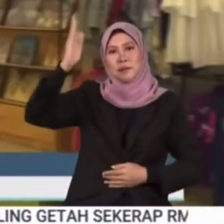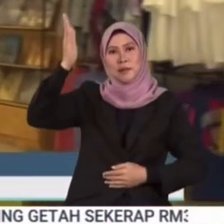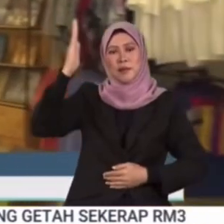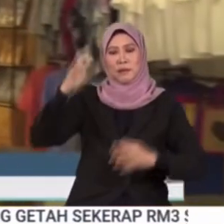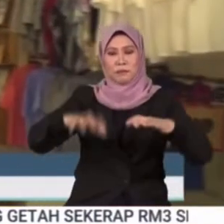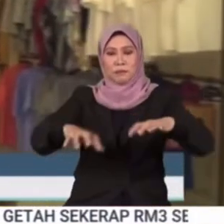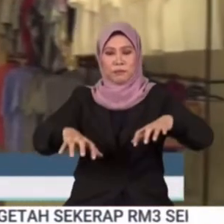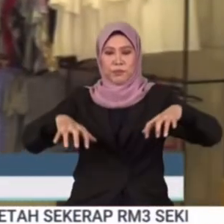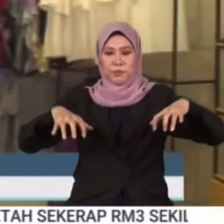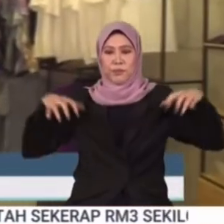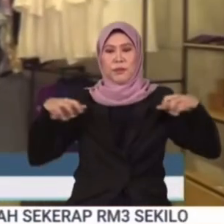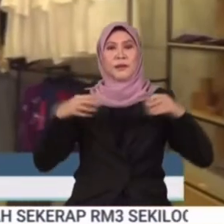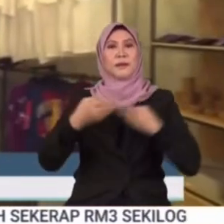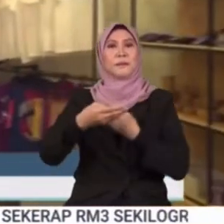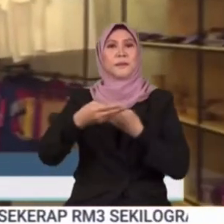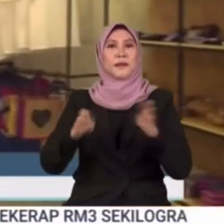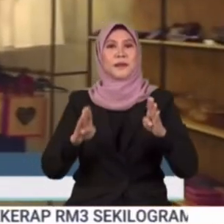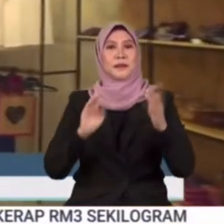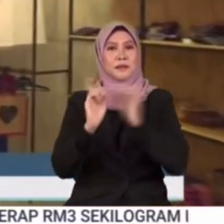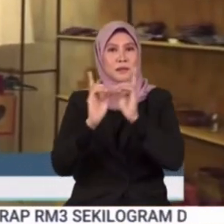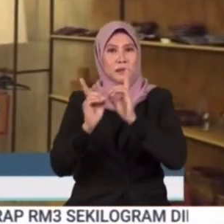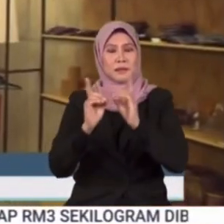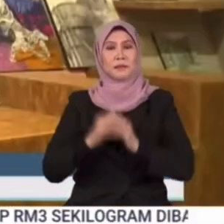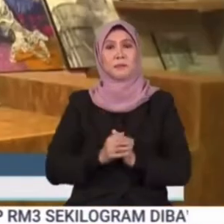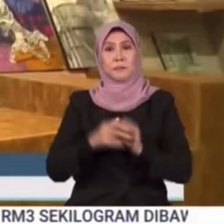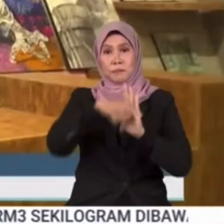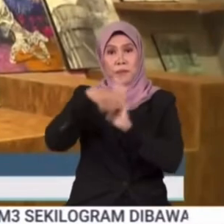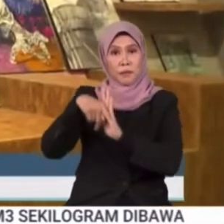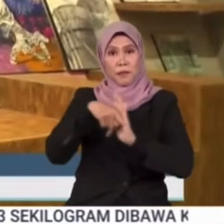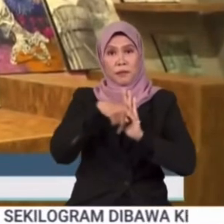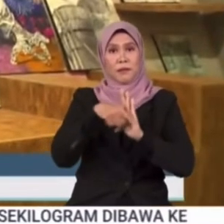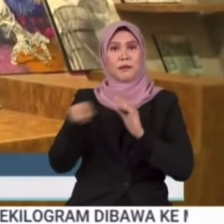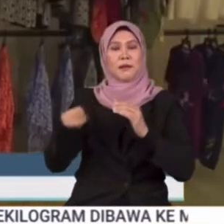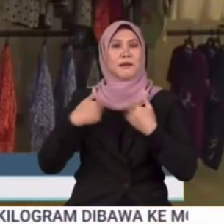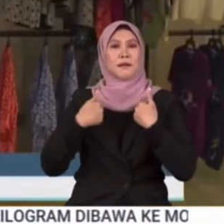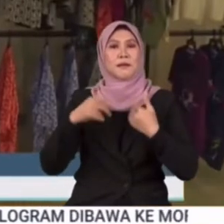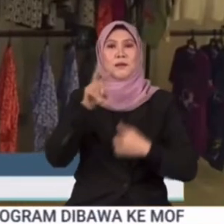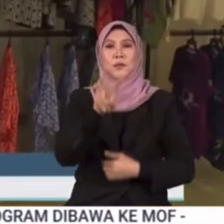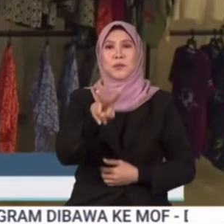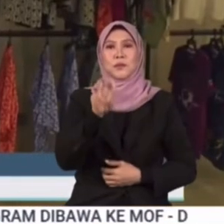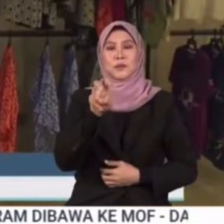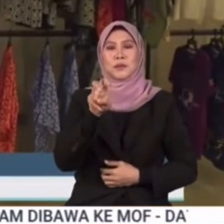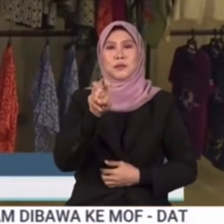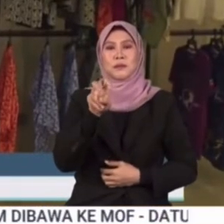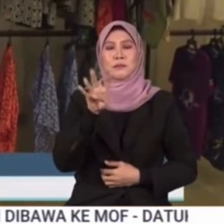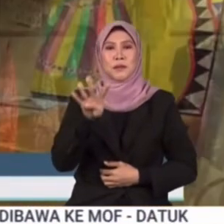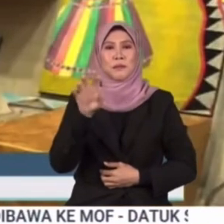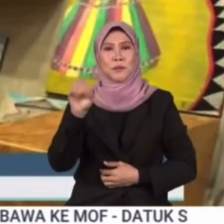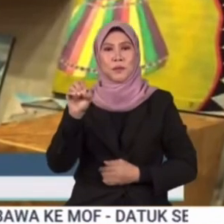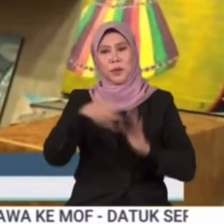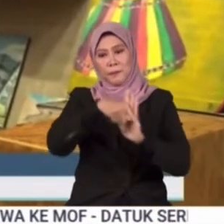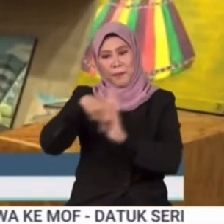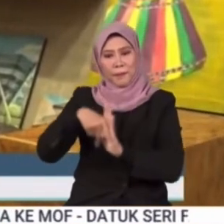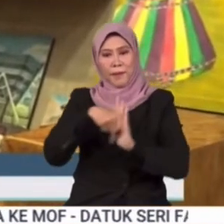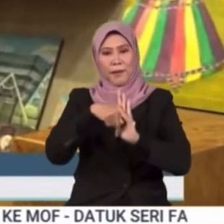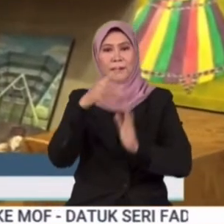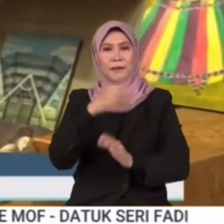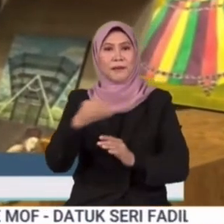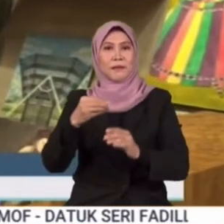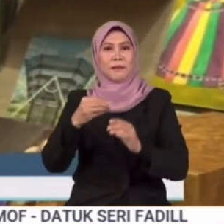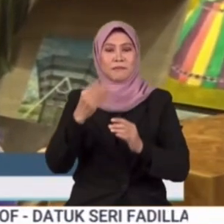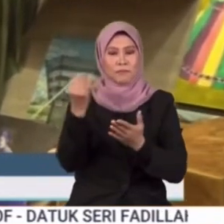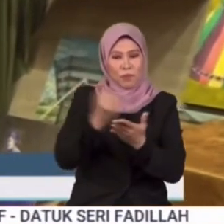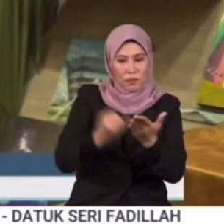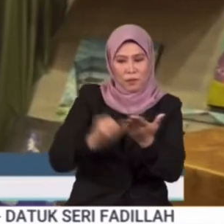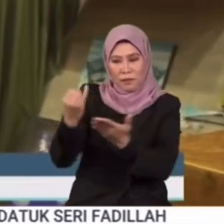dan bilik digital galeri tersebut menempatkan lebih 240 lukisan Arca dan objek seni visual